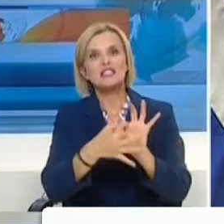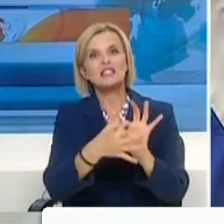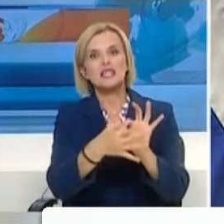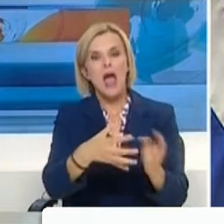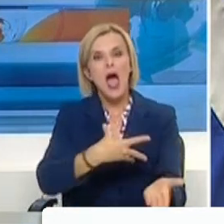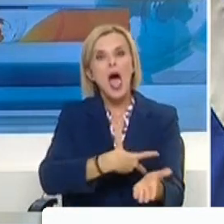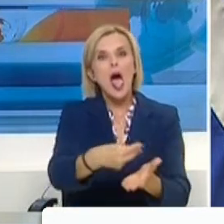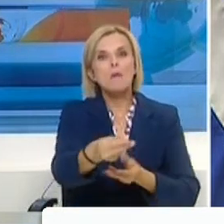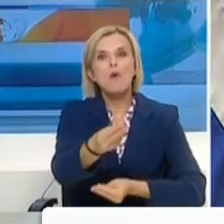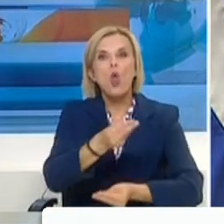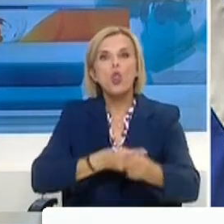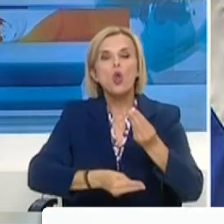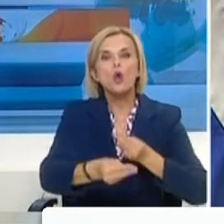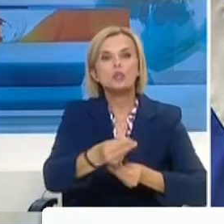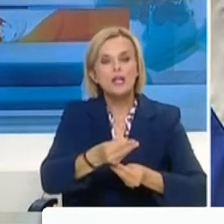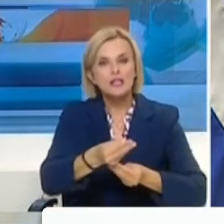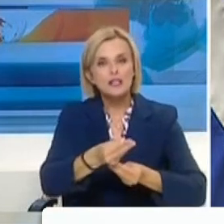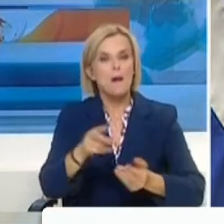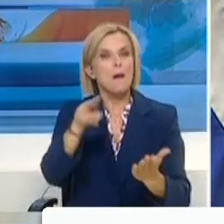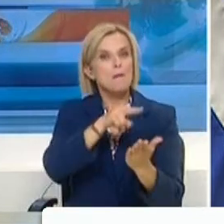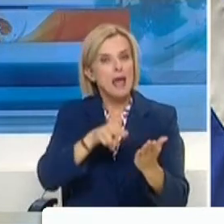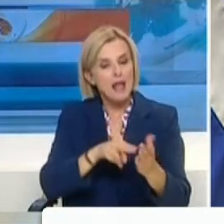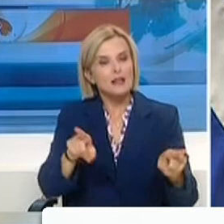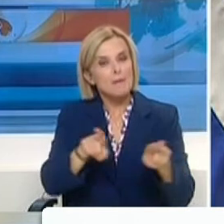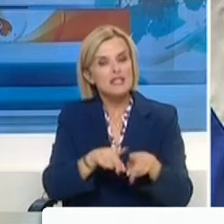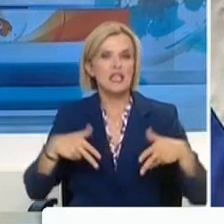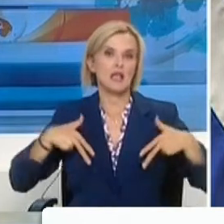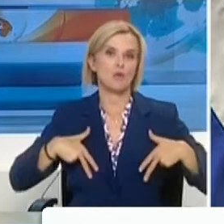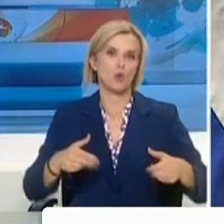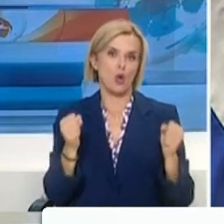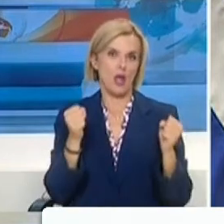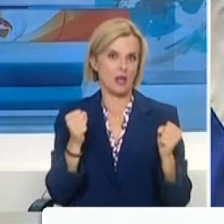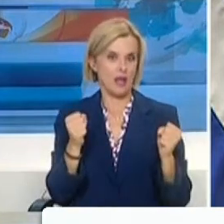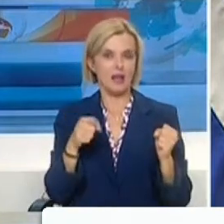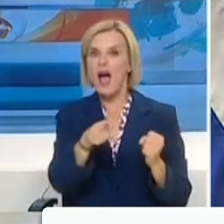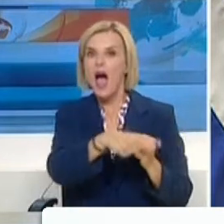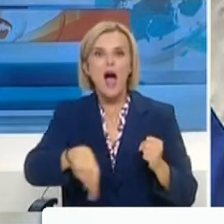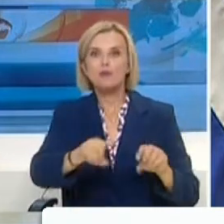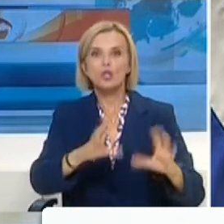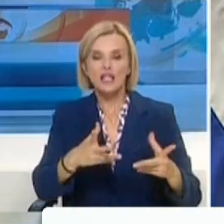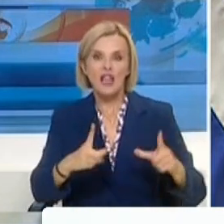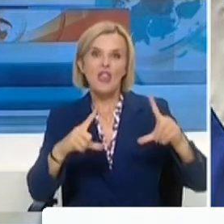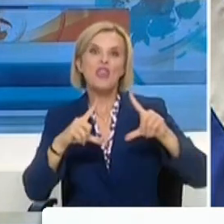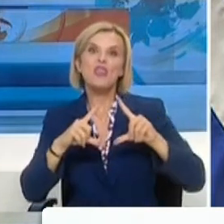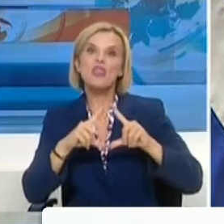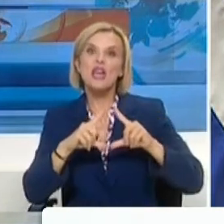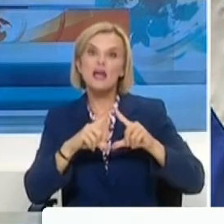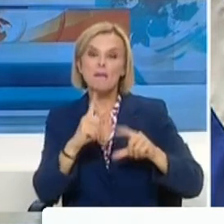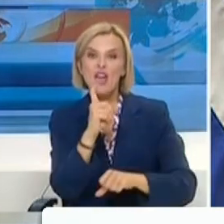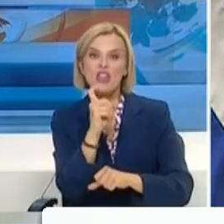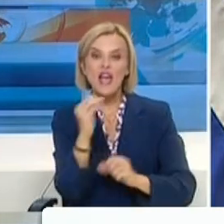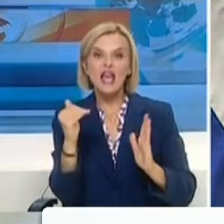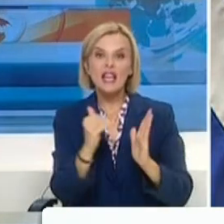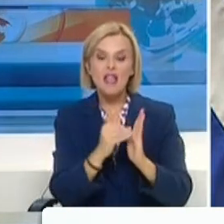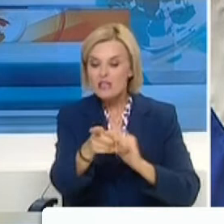Αιμοδοσίας, μελών της Επιτροπής Εμπειρογνωμόνων και του Υπουργείου Υγείας, όπου ελέγχεται ένας σημαντικός αριθμός δειγμάτων, τουλάχιστον 10.000 από